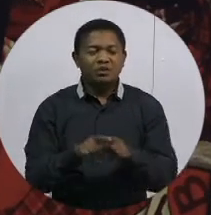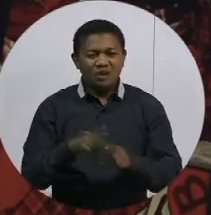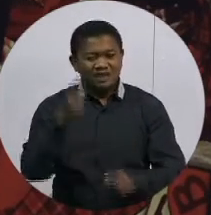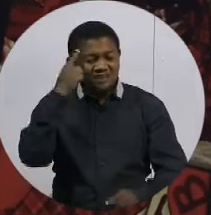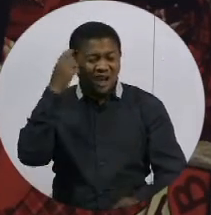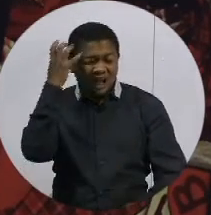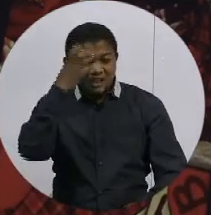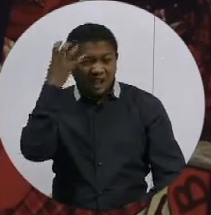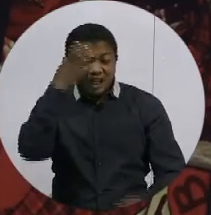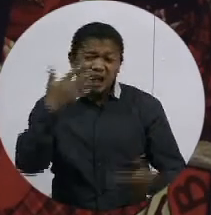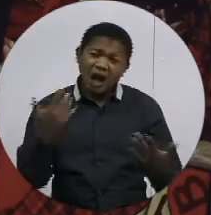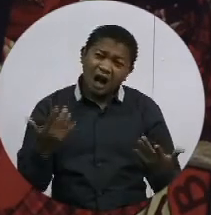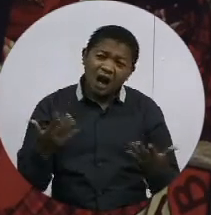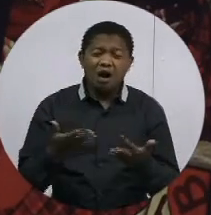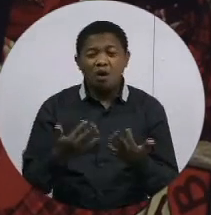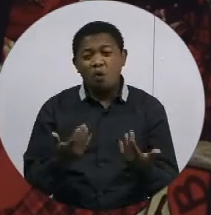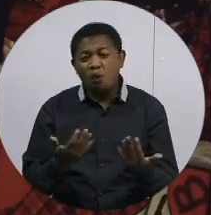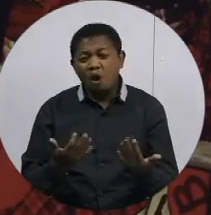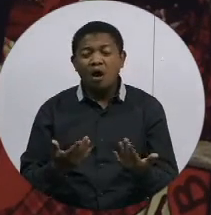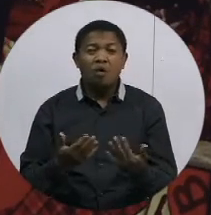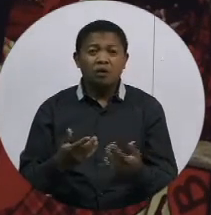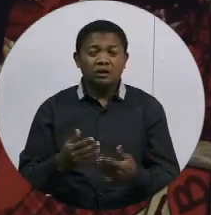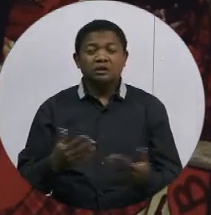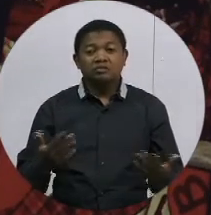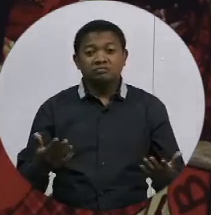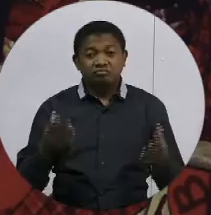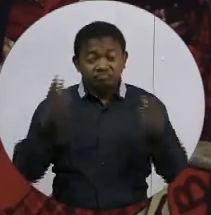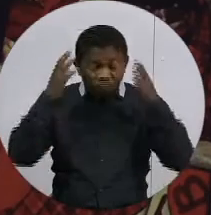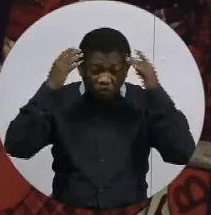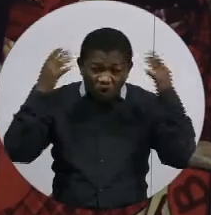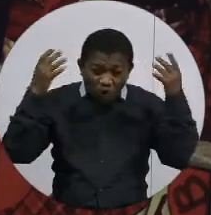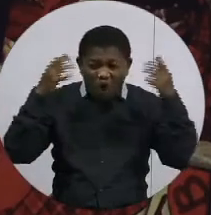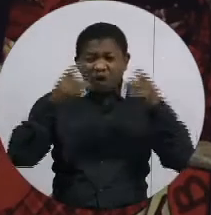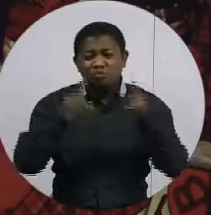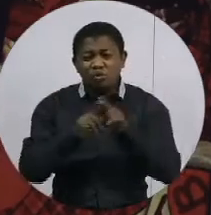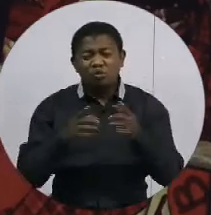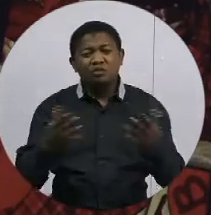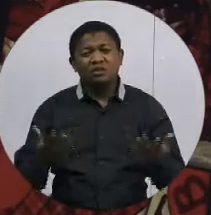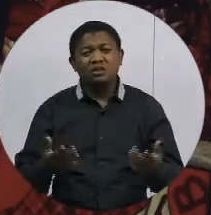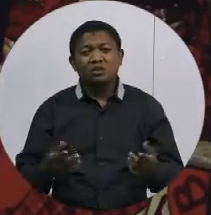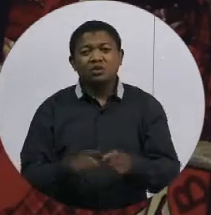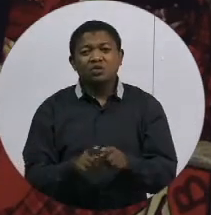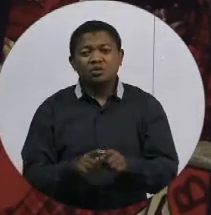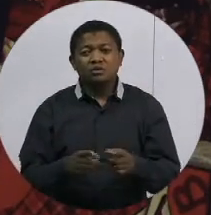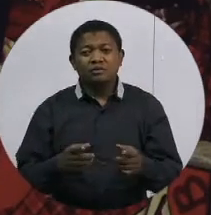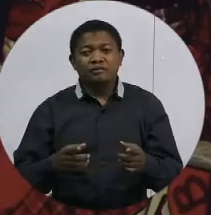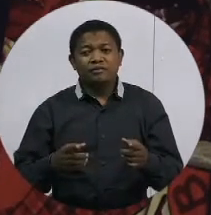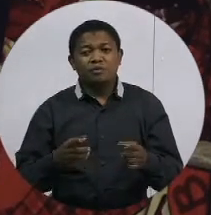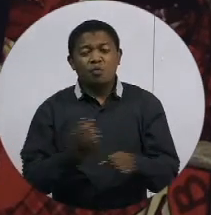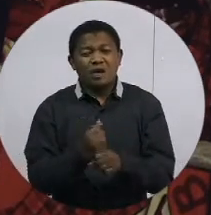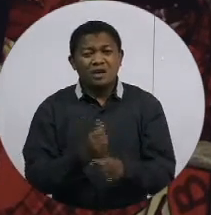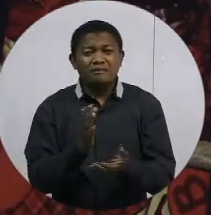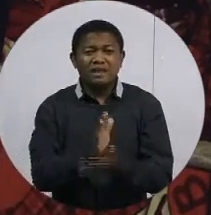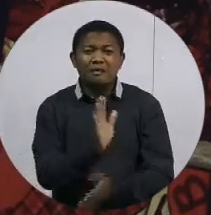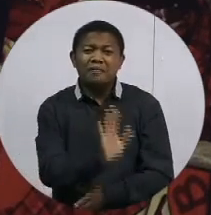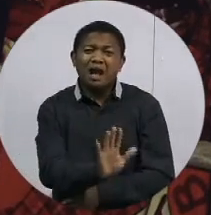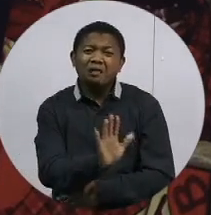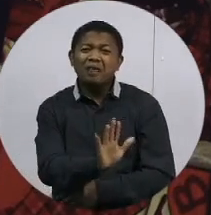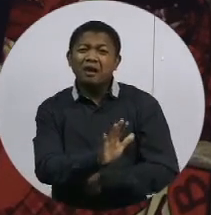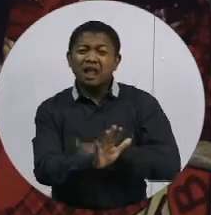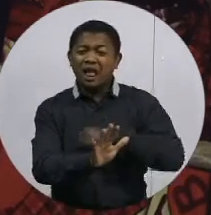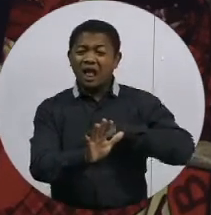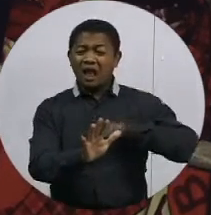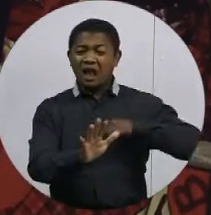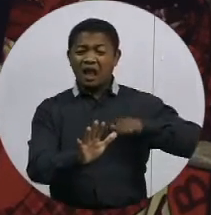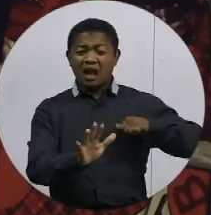sahirantsainitsika ilay hoe mandritra ny andro maromaro vao mivoaka ny valin'ny fitsiriana